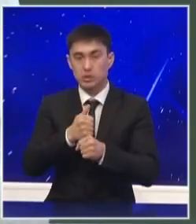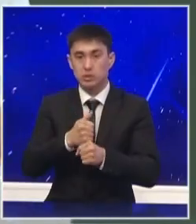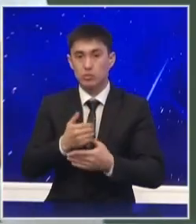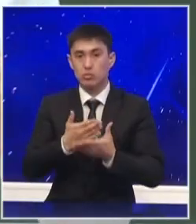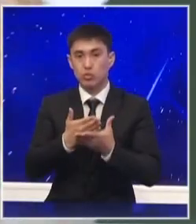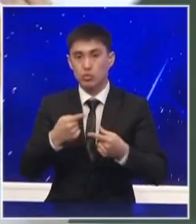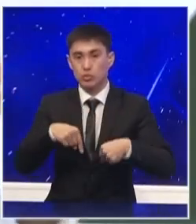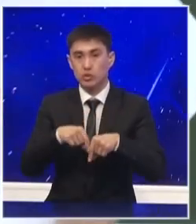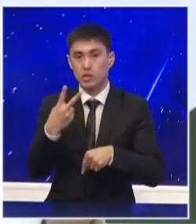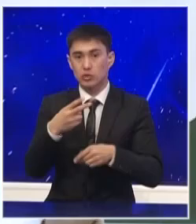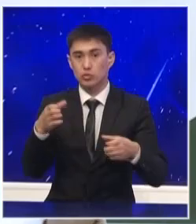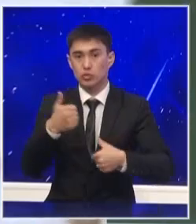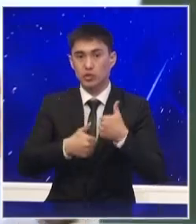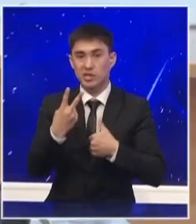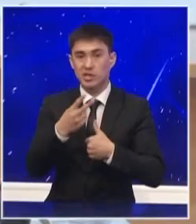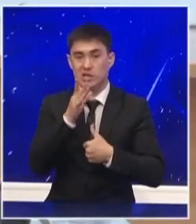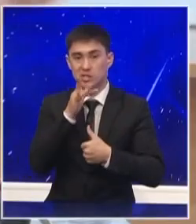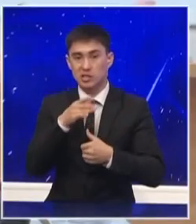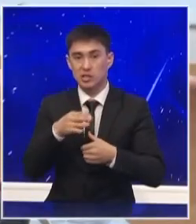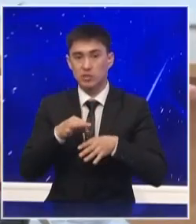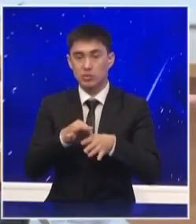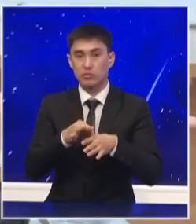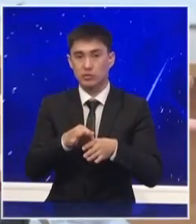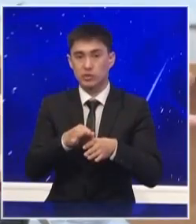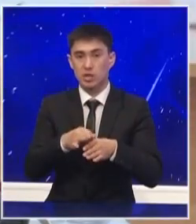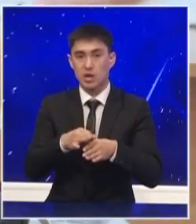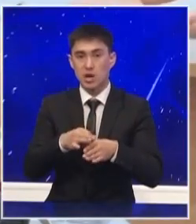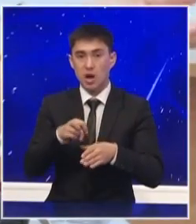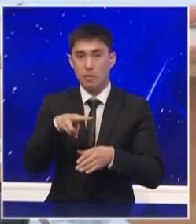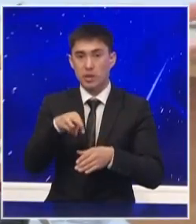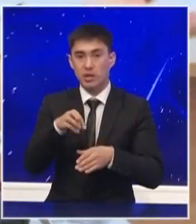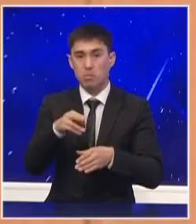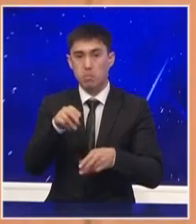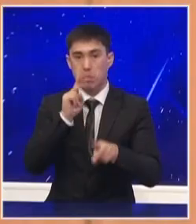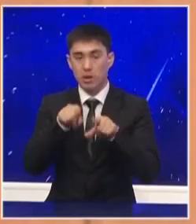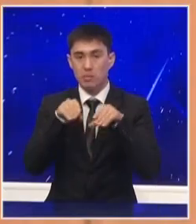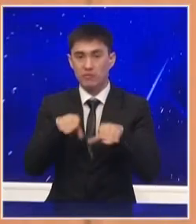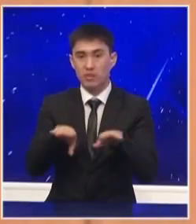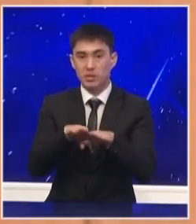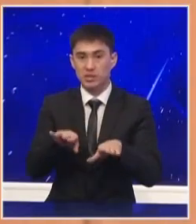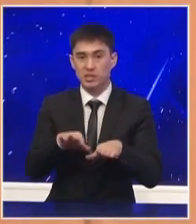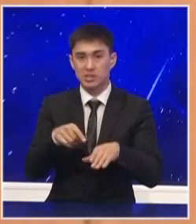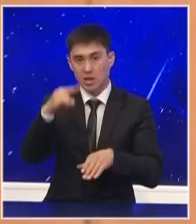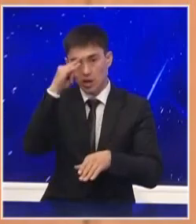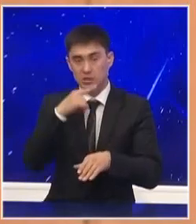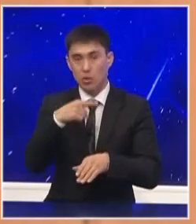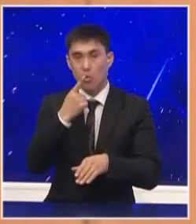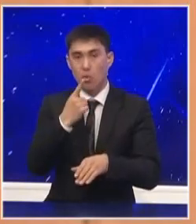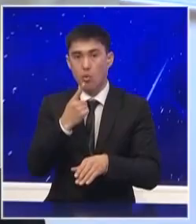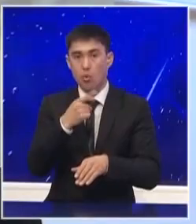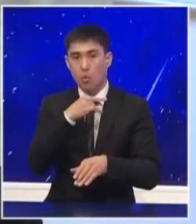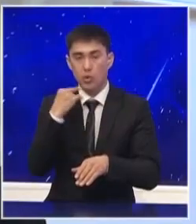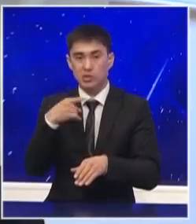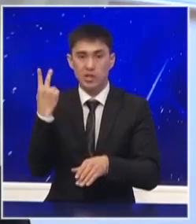болған турнир 2 кезеңнен тұрды. Жалпы сайыс америкалық парламенттік форматына сәйкес қазақ, орыс және ағылшын тілдерінде